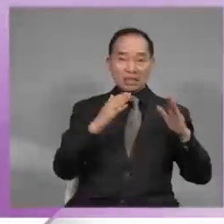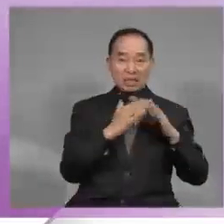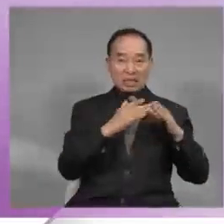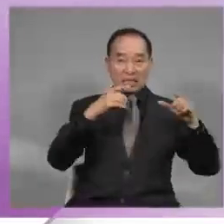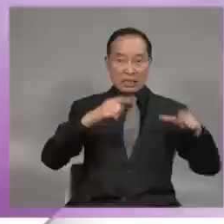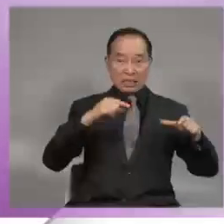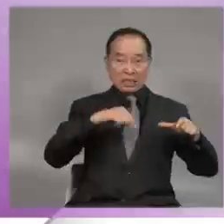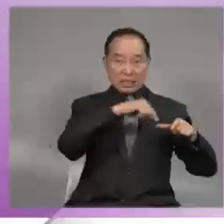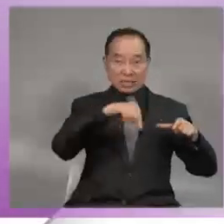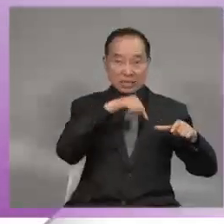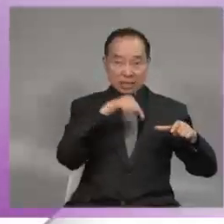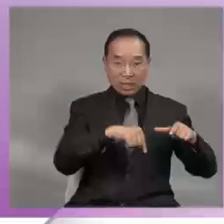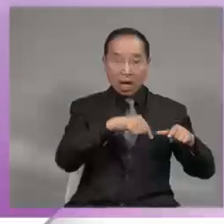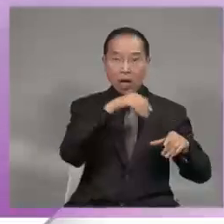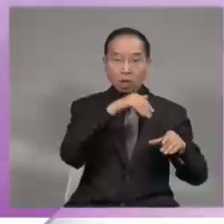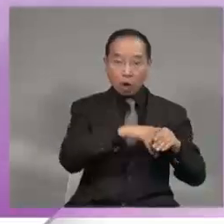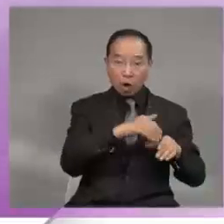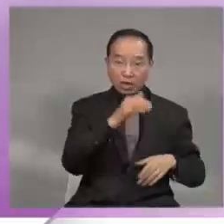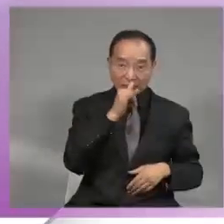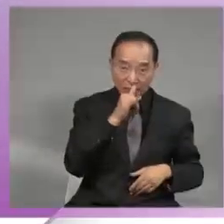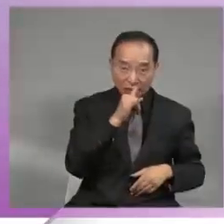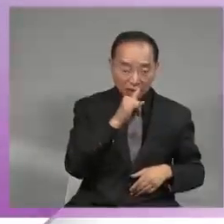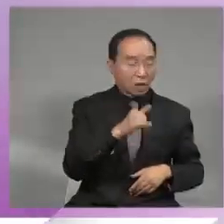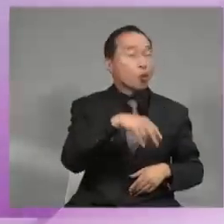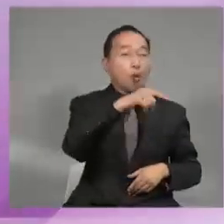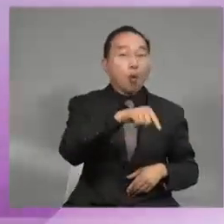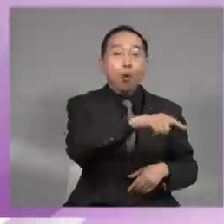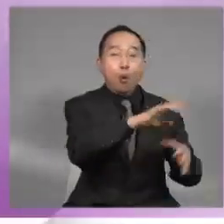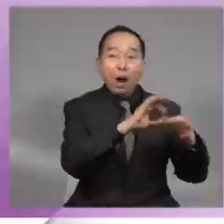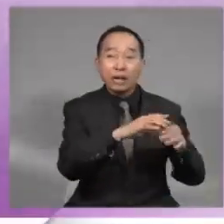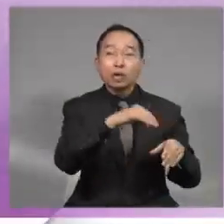아, 구시군 선거관리위원회로. 네. 예. 아,